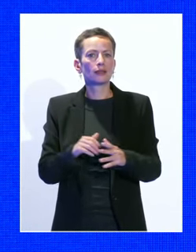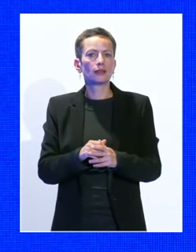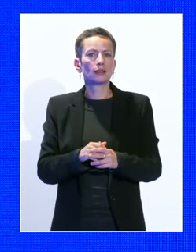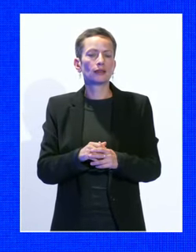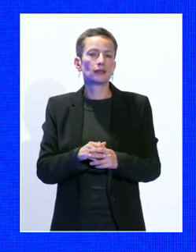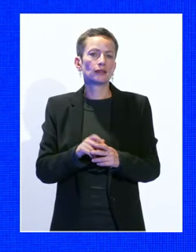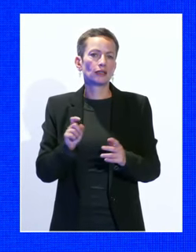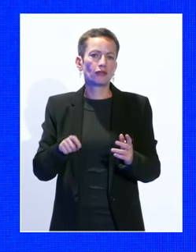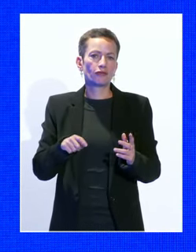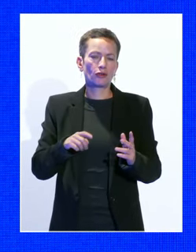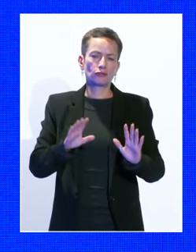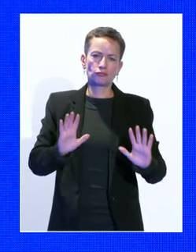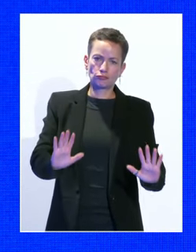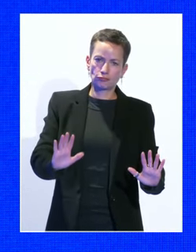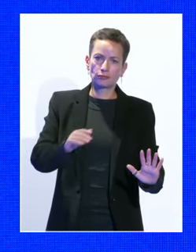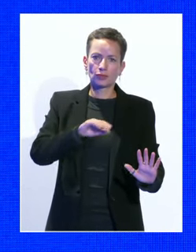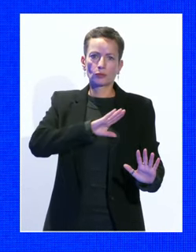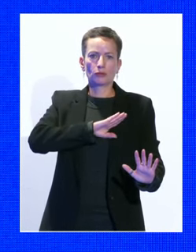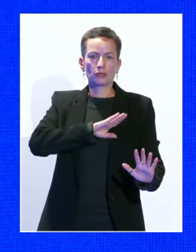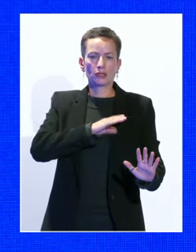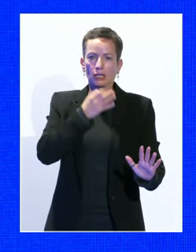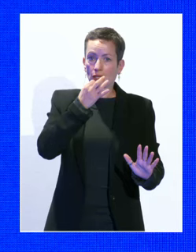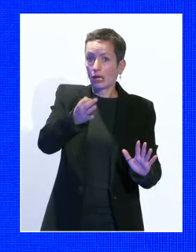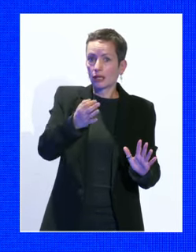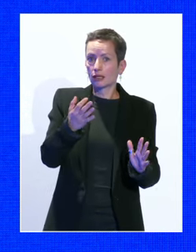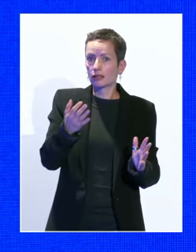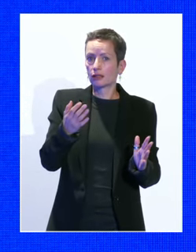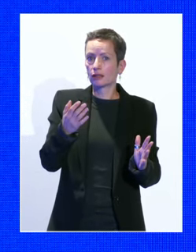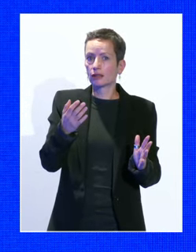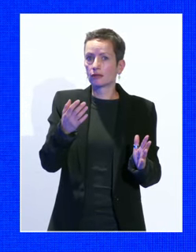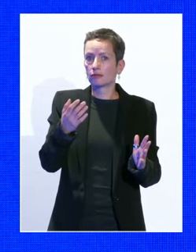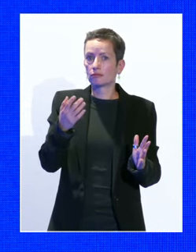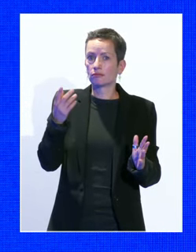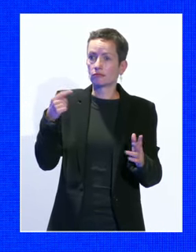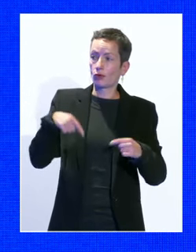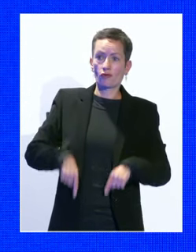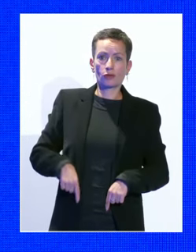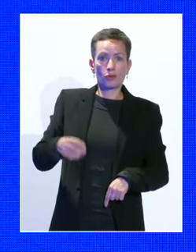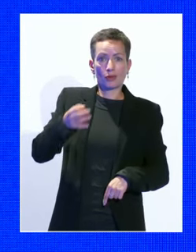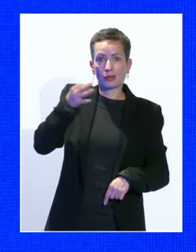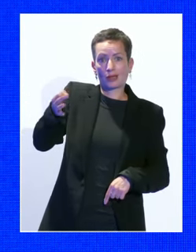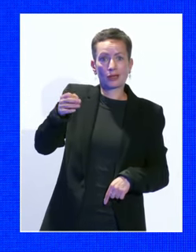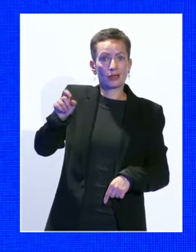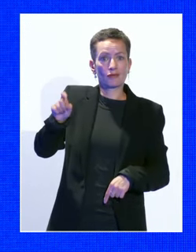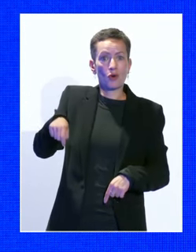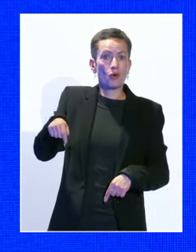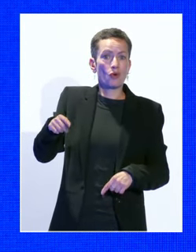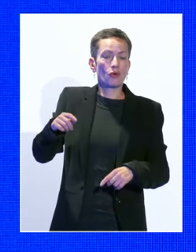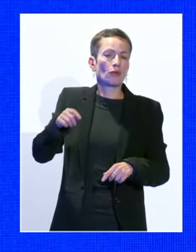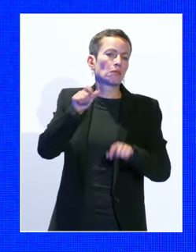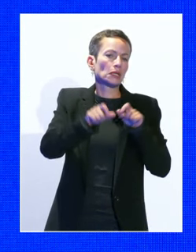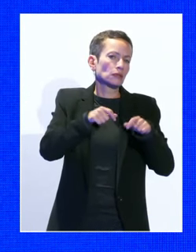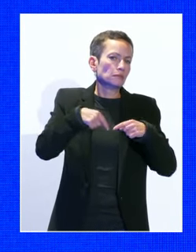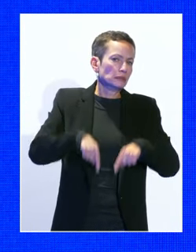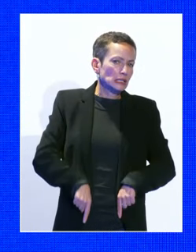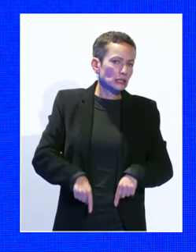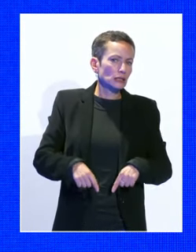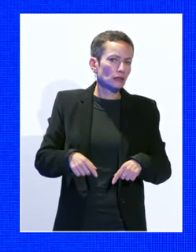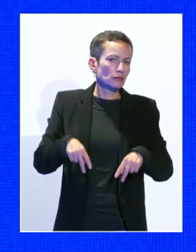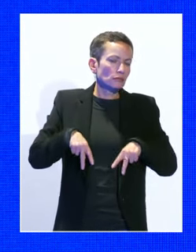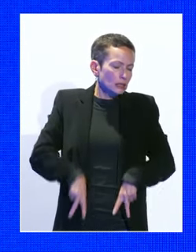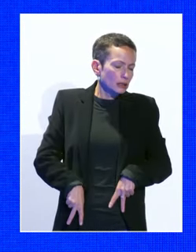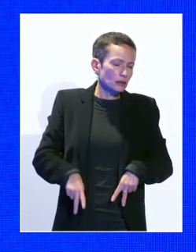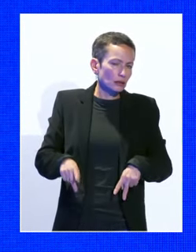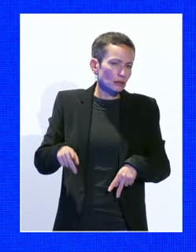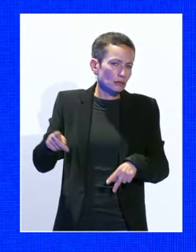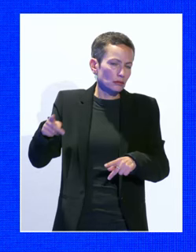ayons la sagesse et la responsabilité de le dire et de dire au gouvernement et aux ministres qui s'occupent désormais de ce